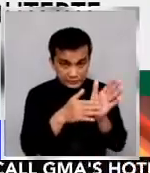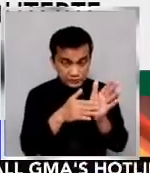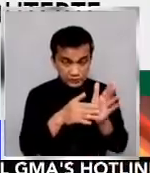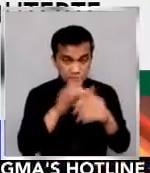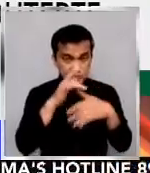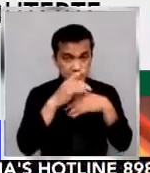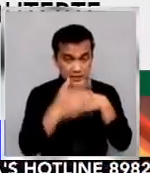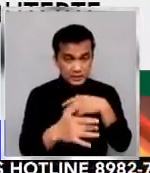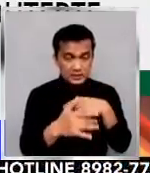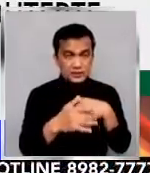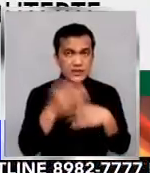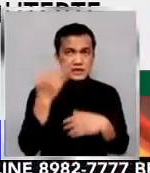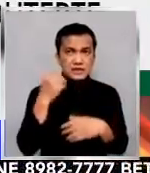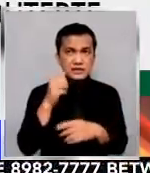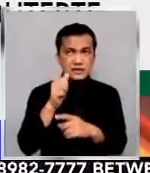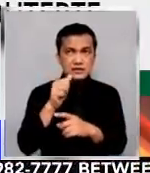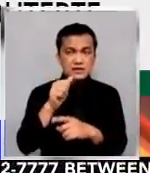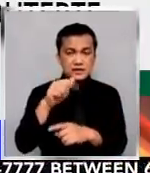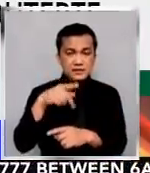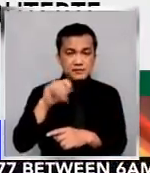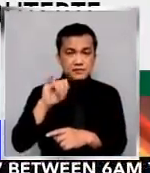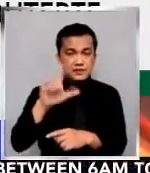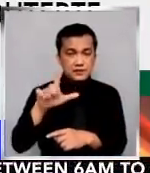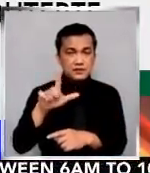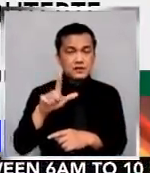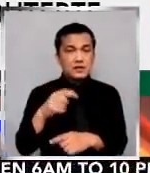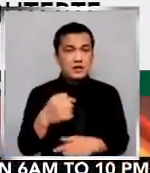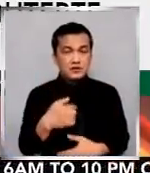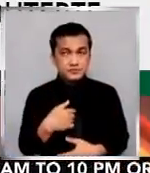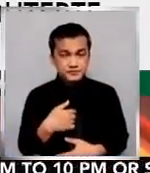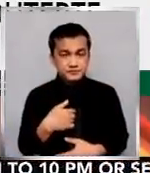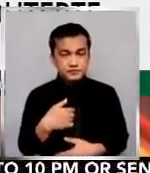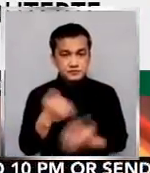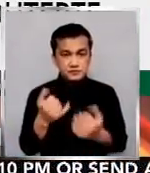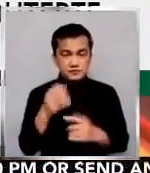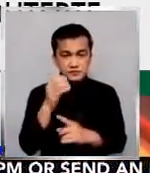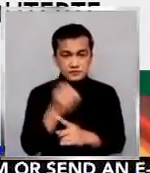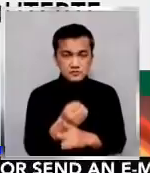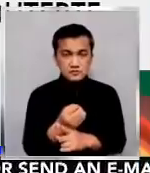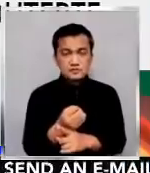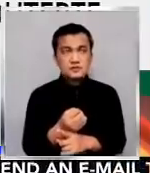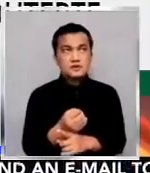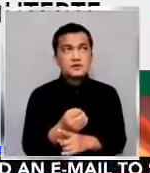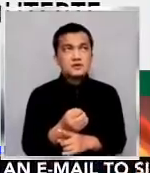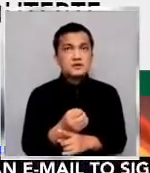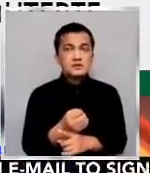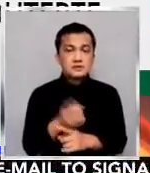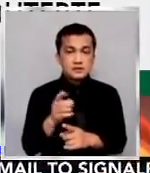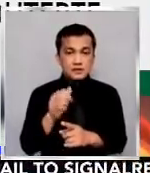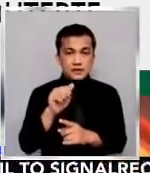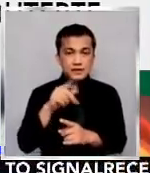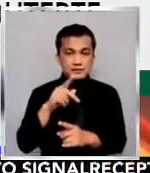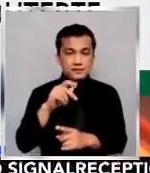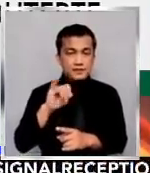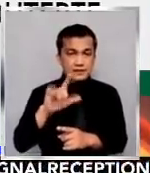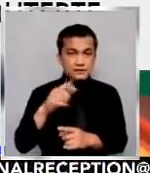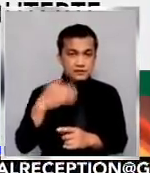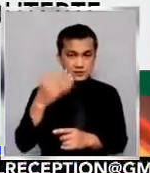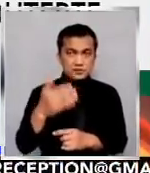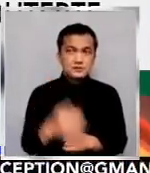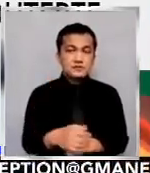April na ako po'y lakaw karong October. And sa April na po, sunod, tuwing